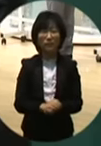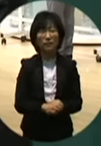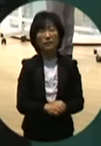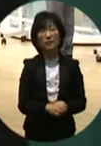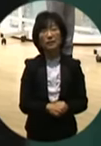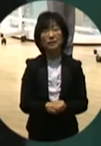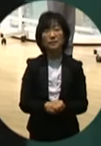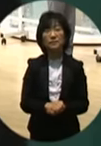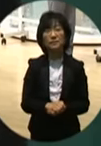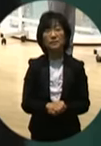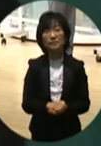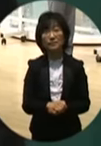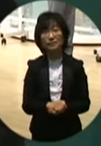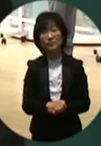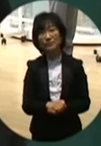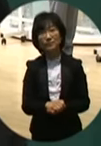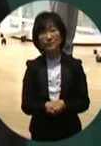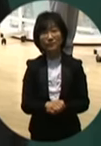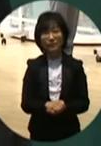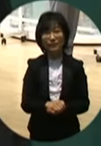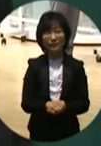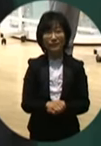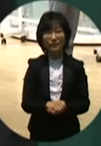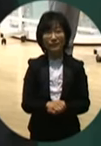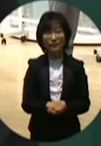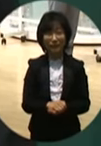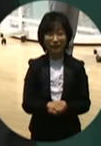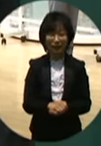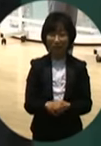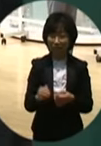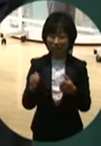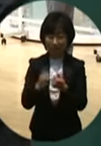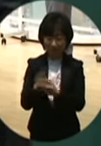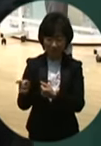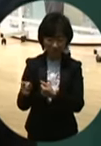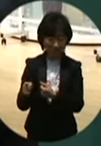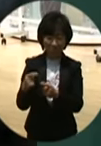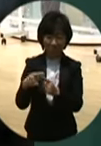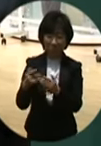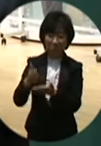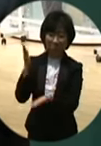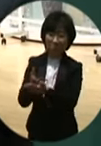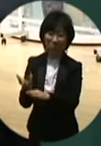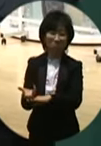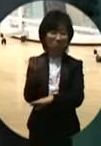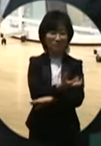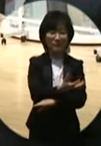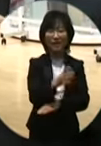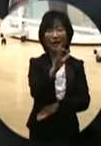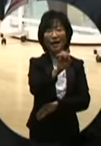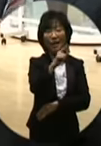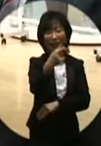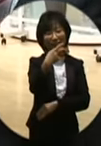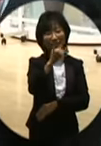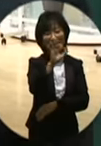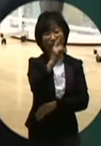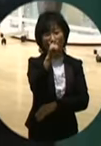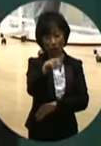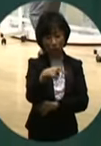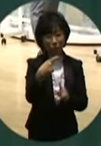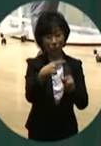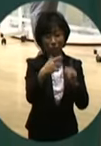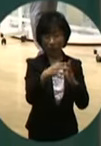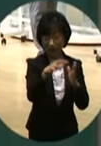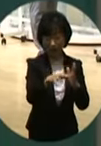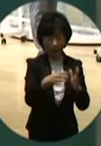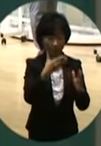시간표가 진짜 복음 운동을 안디옥교로 옮기는 시간이라는 걸 아셔야 돼요. So you must know that this was the time schedule for the gospel movement to